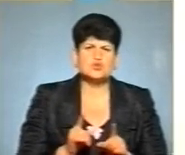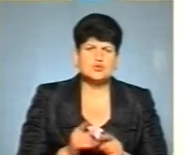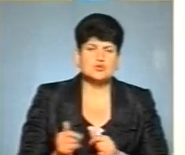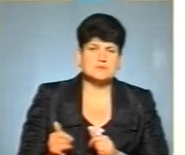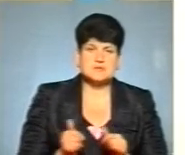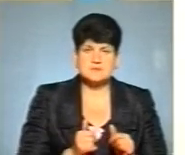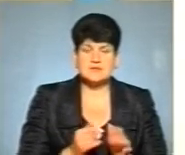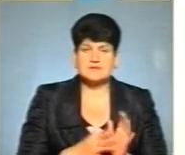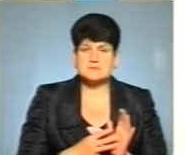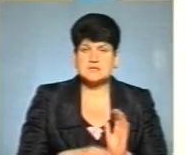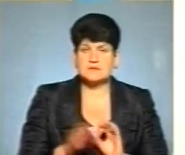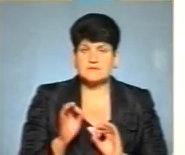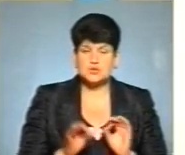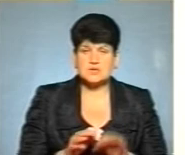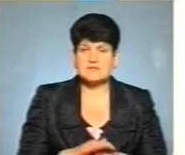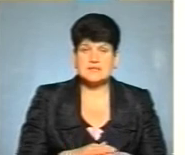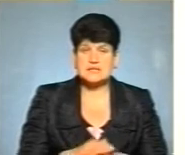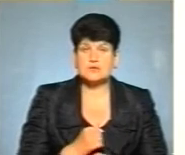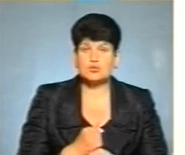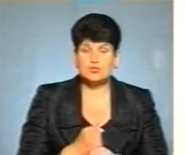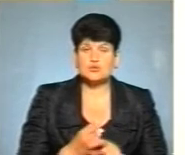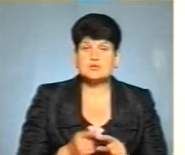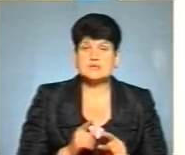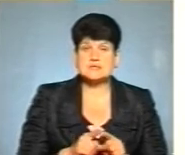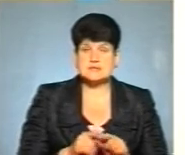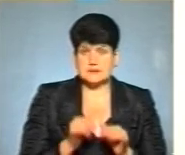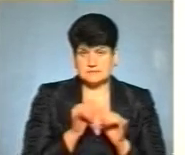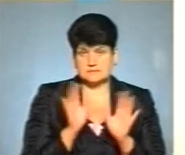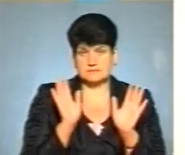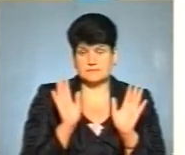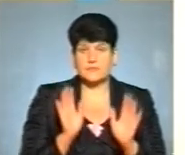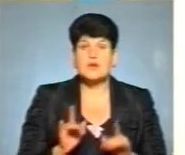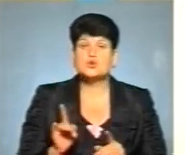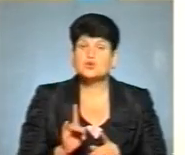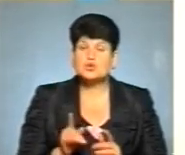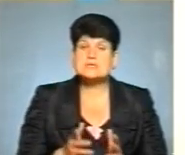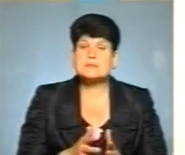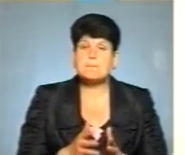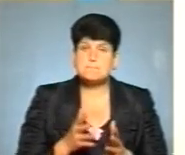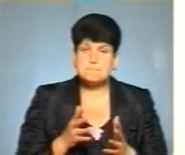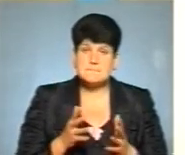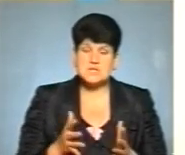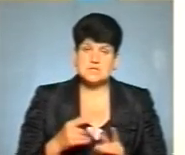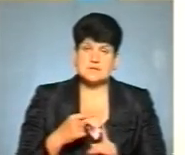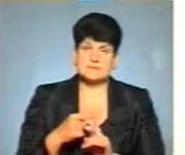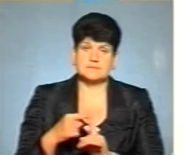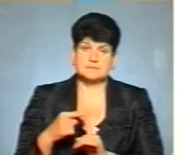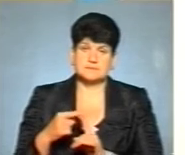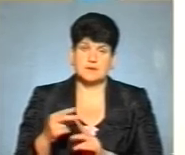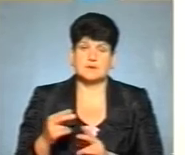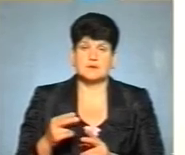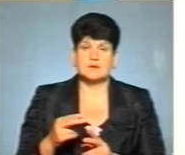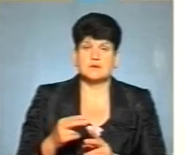забезпечити на 80% населення роботою, це, ну, апріорі неможливо. Щодо збільшення приросту безробітних, так, які